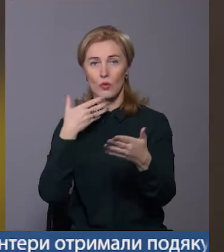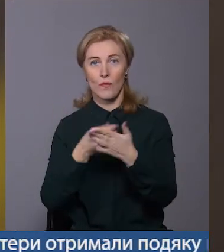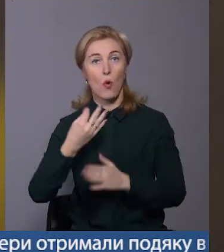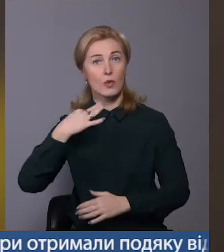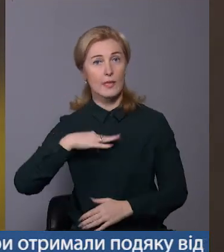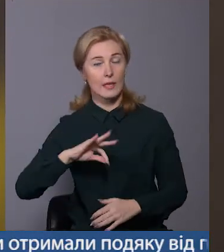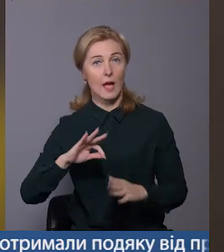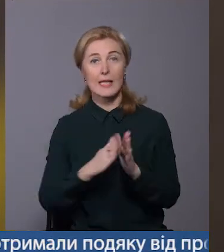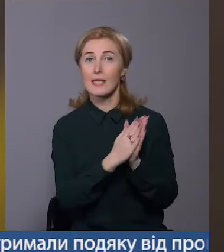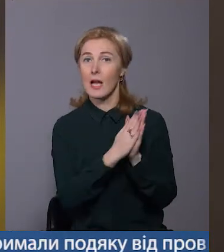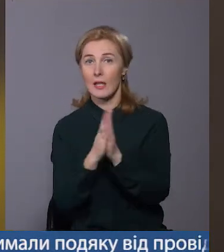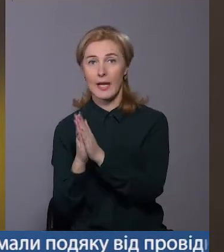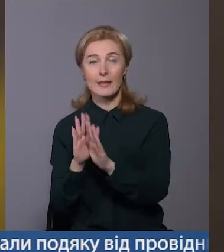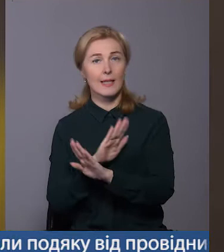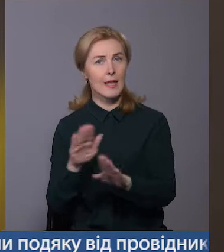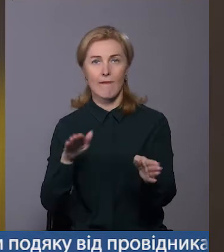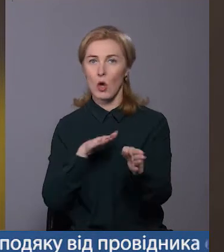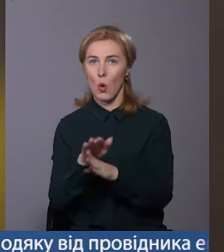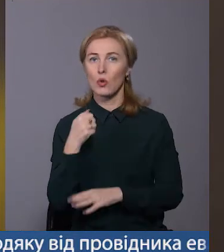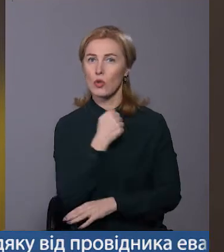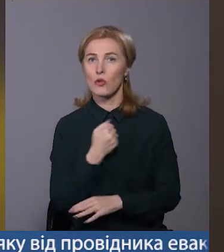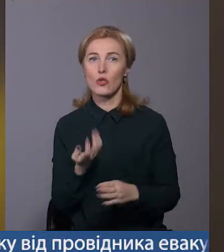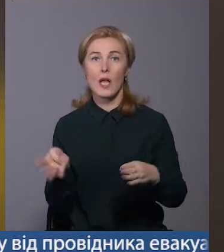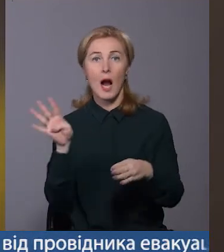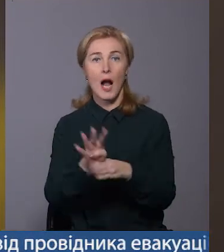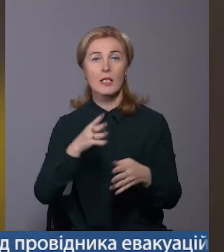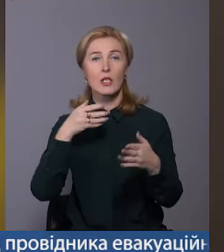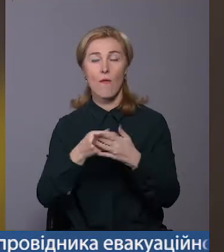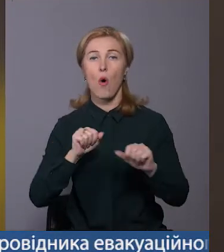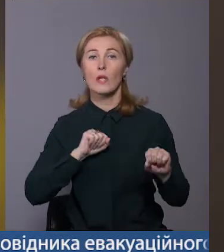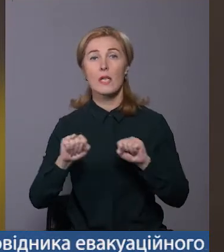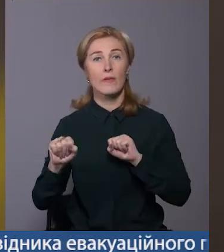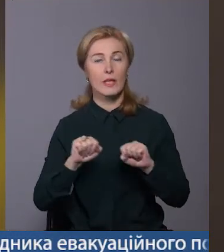і закликати його не виконувати злочинні накази свого керівництва